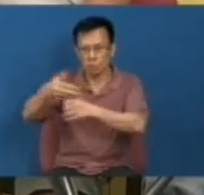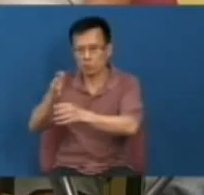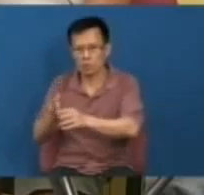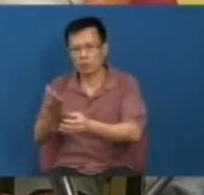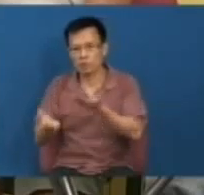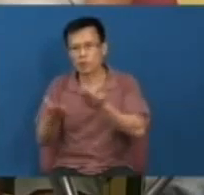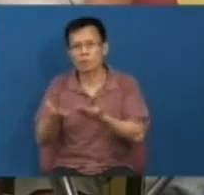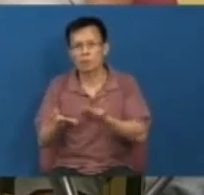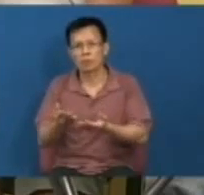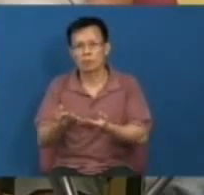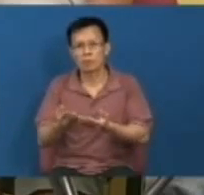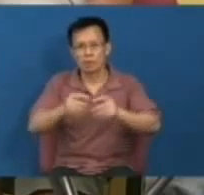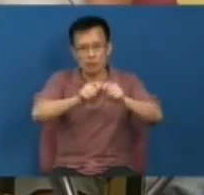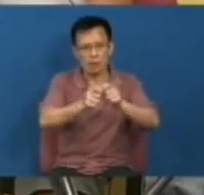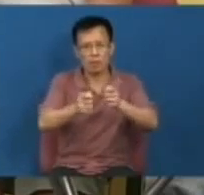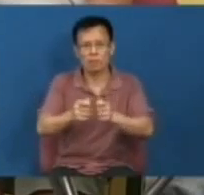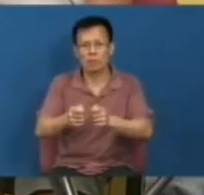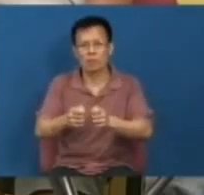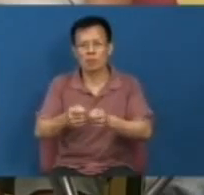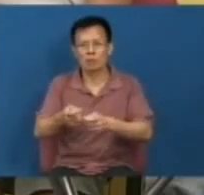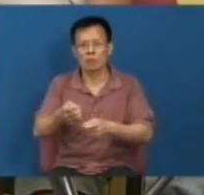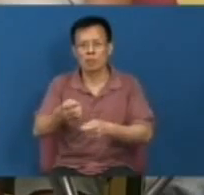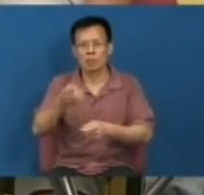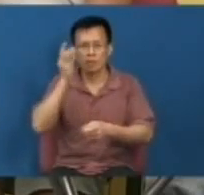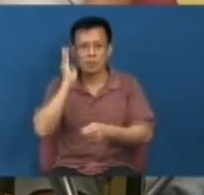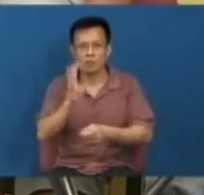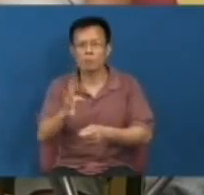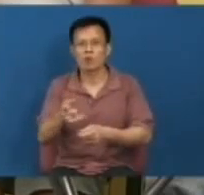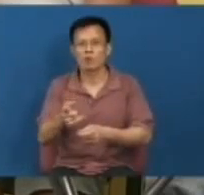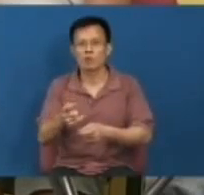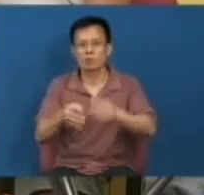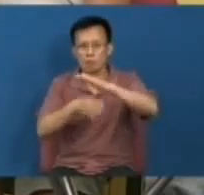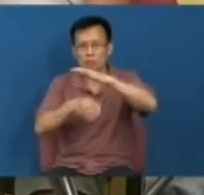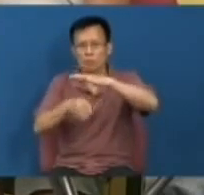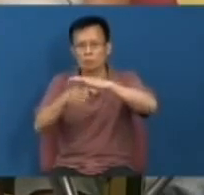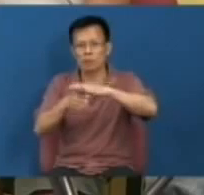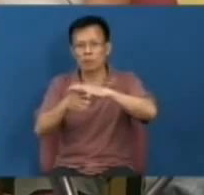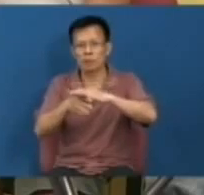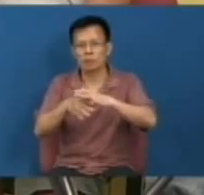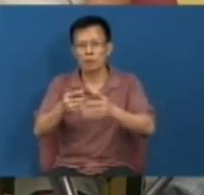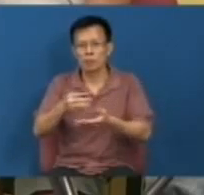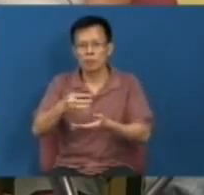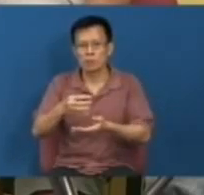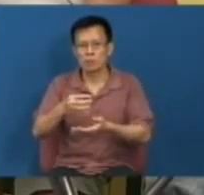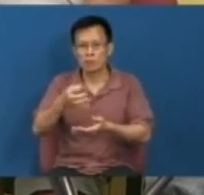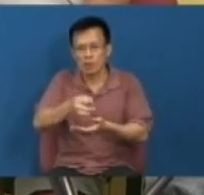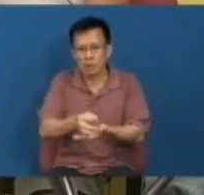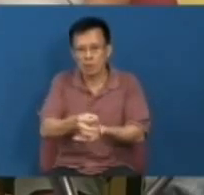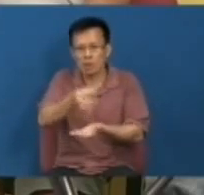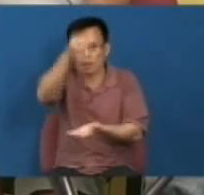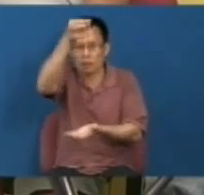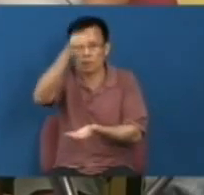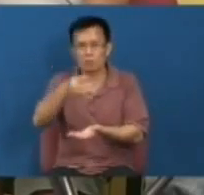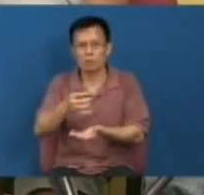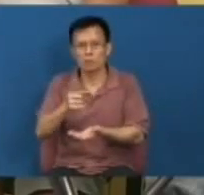我哋咧，係拆我哋四百幾個單位。咁但係咧，嗰個牙籤樓咧，實際上係得廿零層嘅啫。咁你叫我哋四百幾户